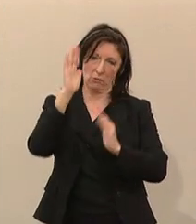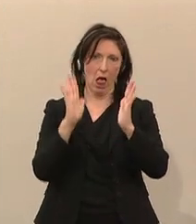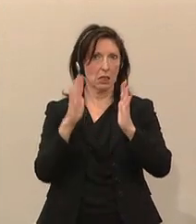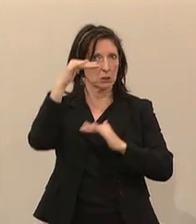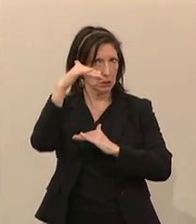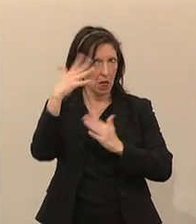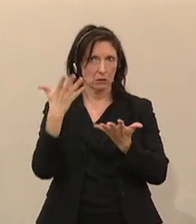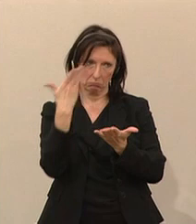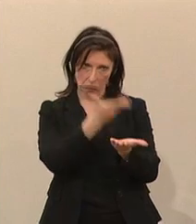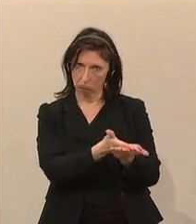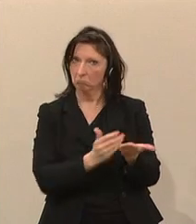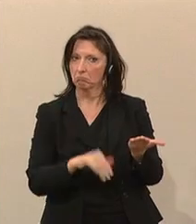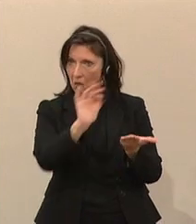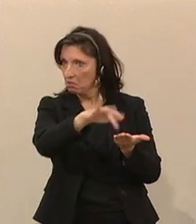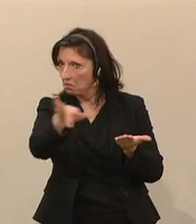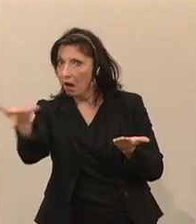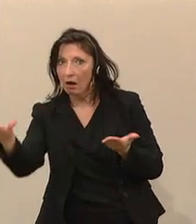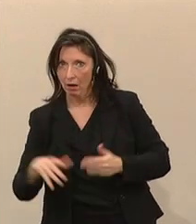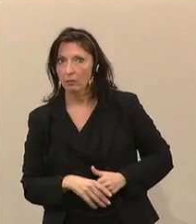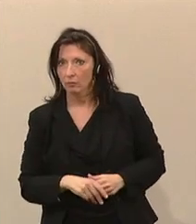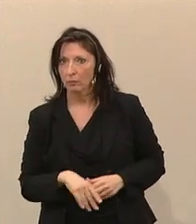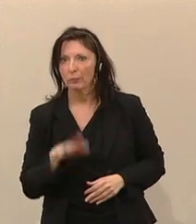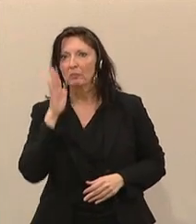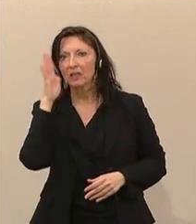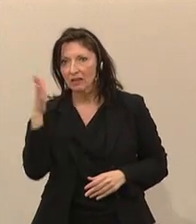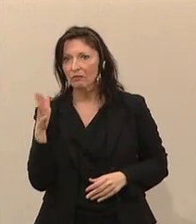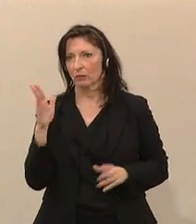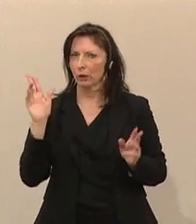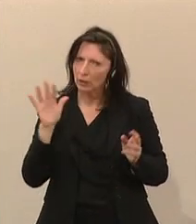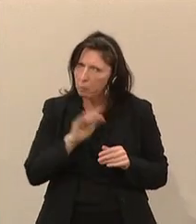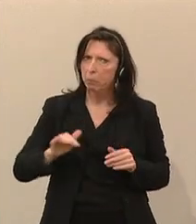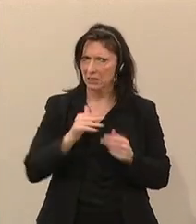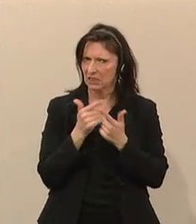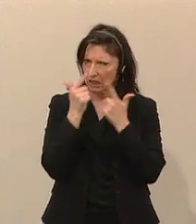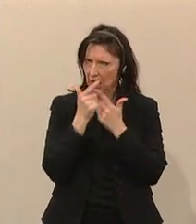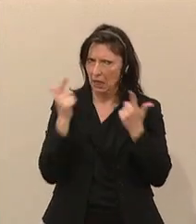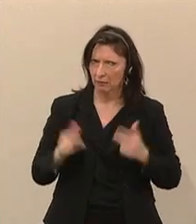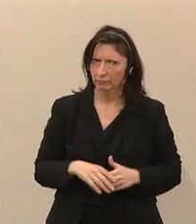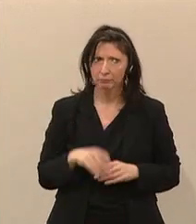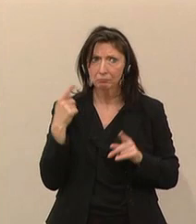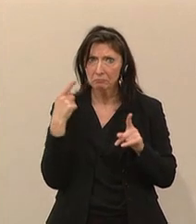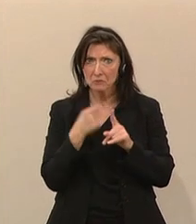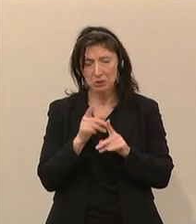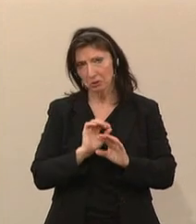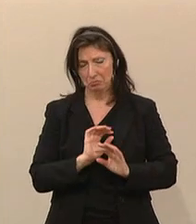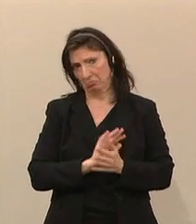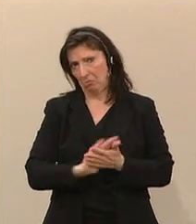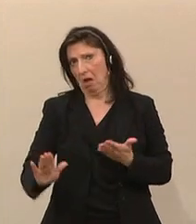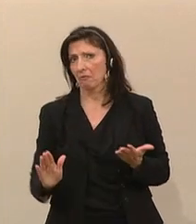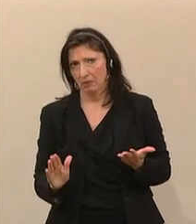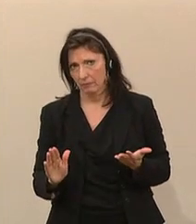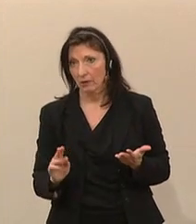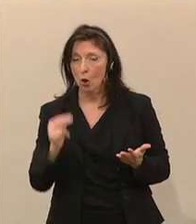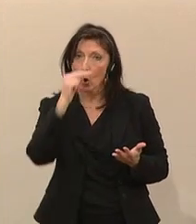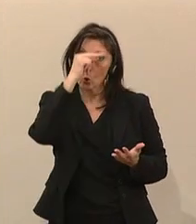wird Ihnen vorgelegt, er liegt Ihnen vor. Ich werde ihn in den Grundzügen erläutern. Das Ziel ist sehr einfach.